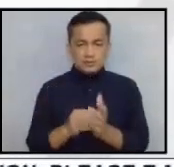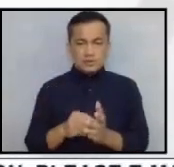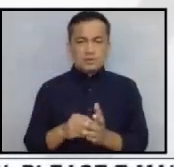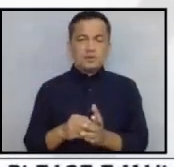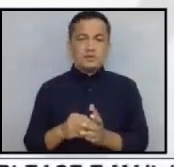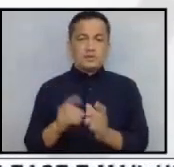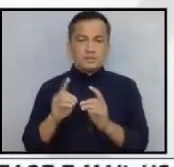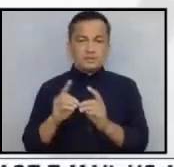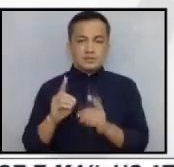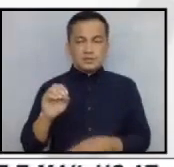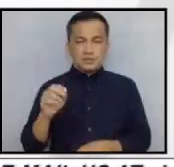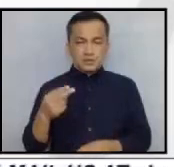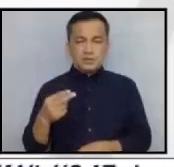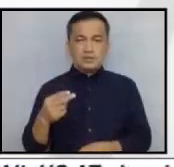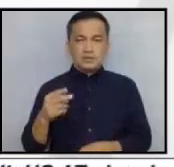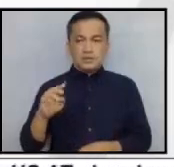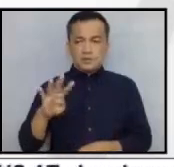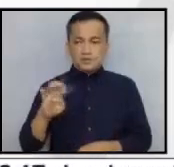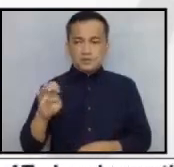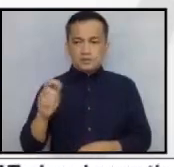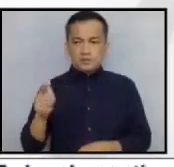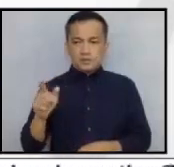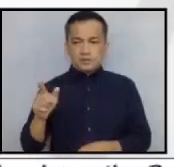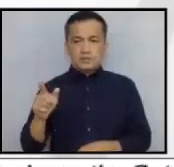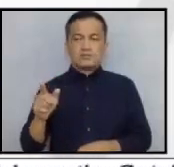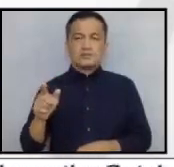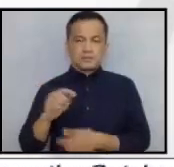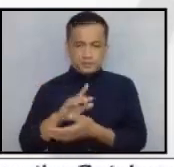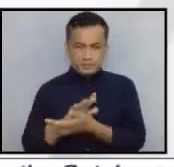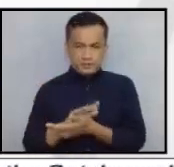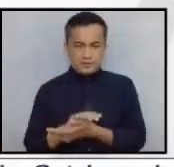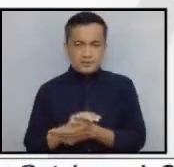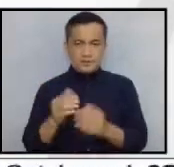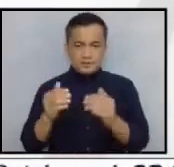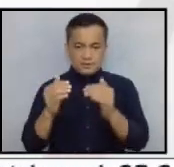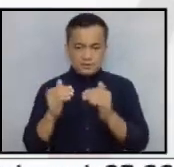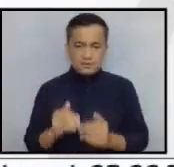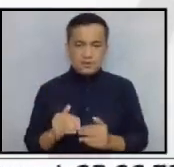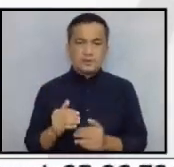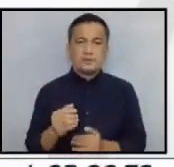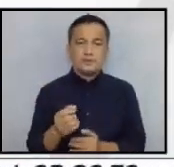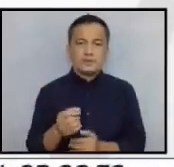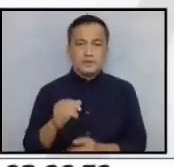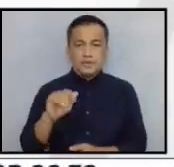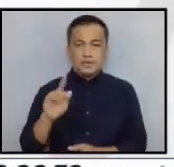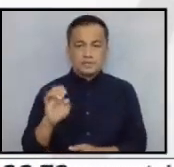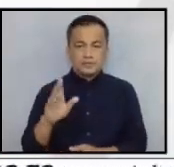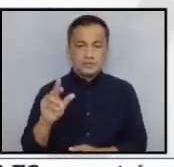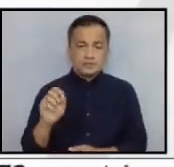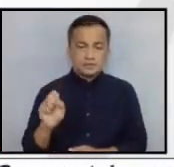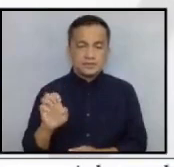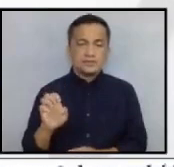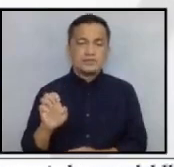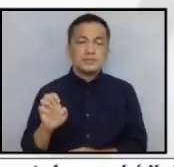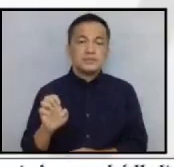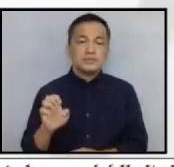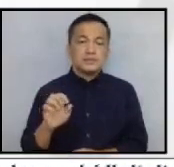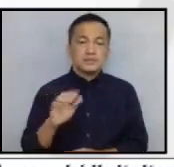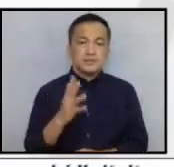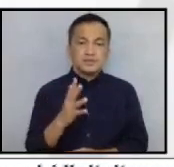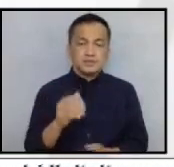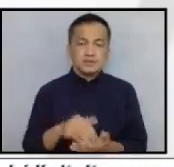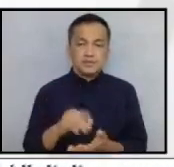ng 421 na kaso ng COVID-19. Bumaba na rin ang aktibong kaso sa 50,827 kung saan